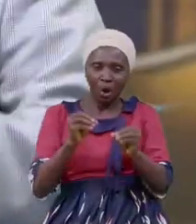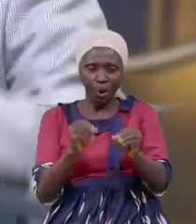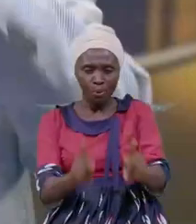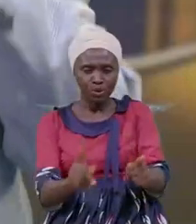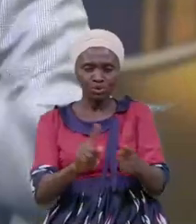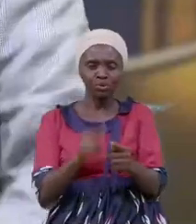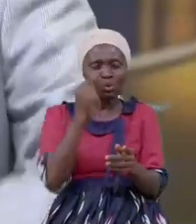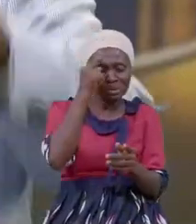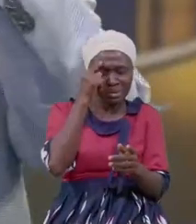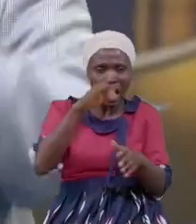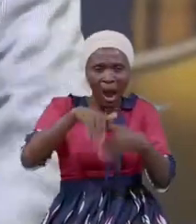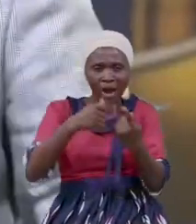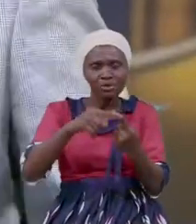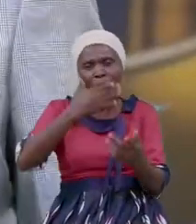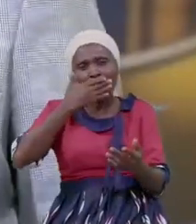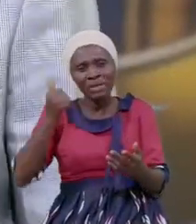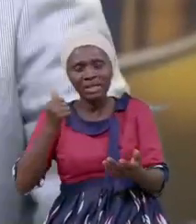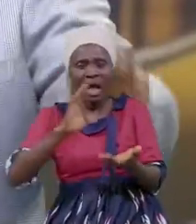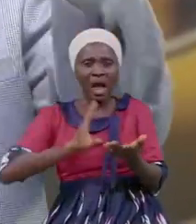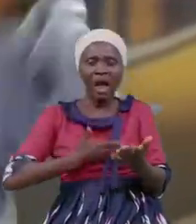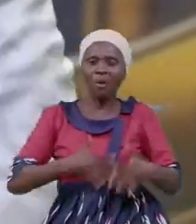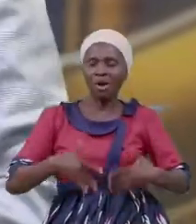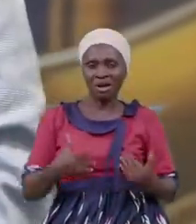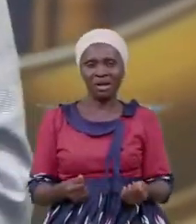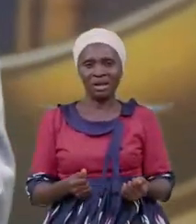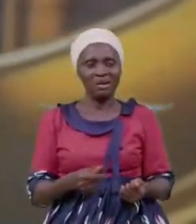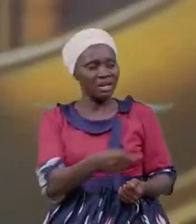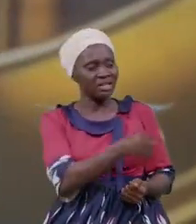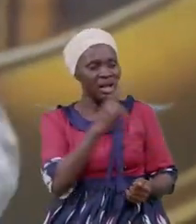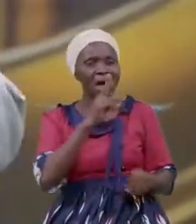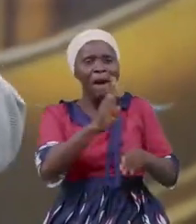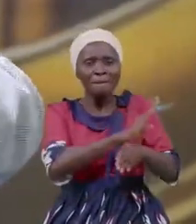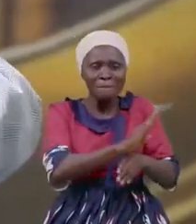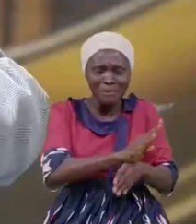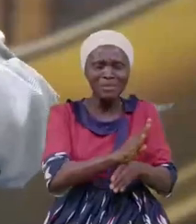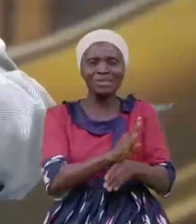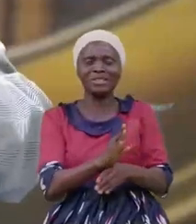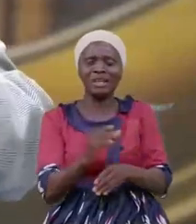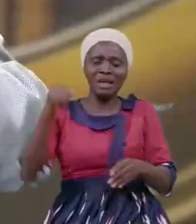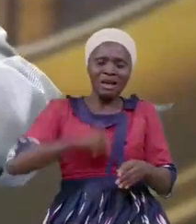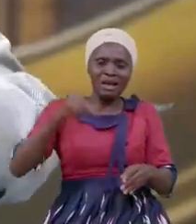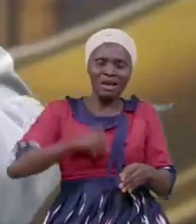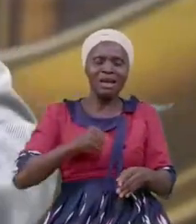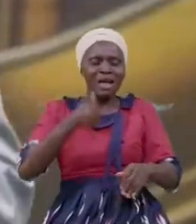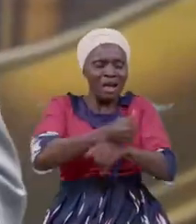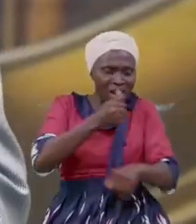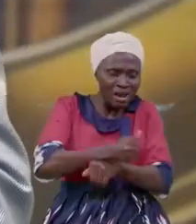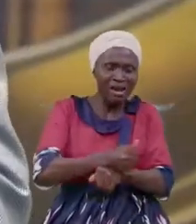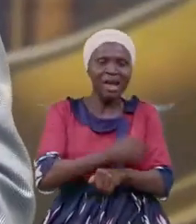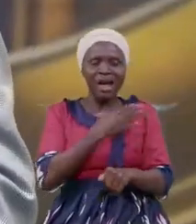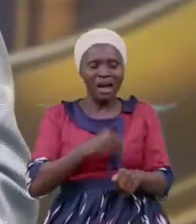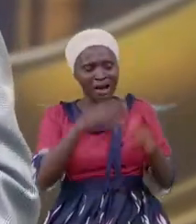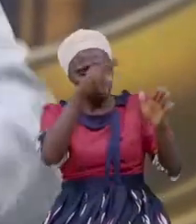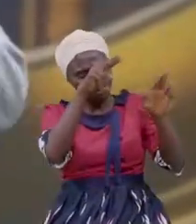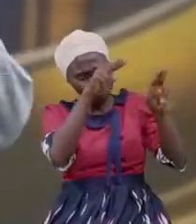direction vaisje marcher ils sont là déverser les accusations sur nous et ils nous insultent seulement et ils sont en train de nous couper en